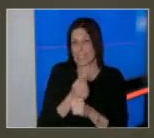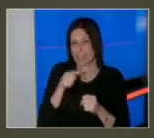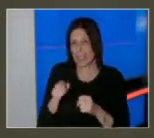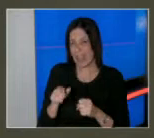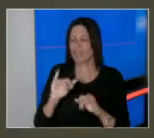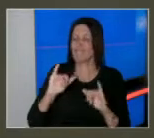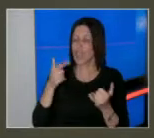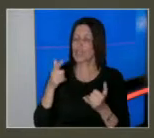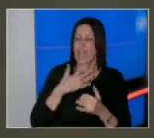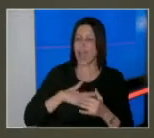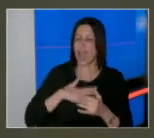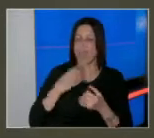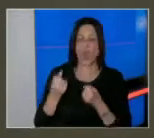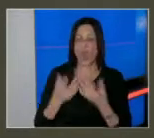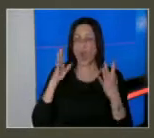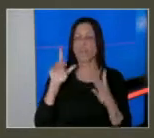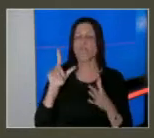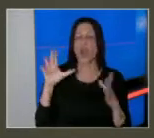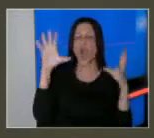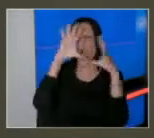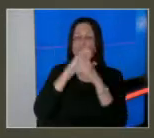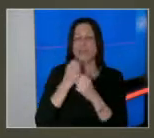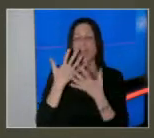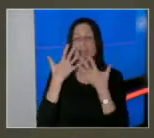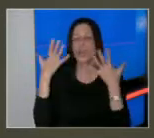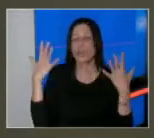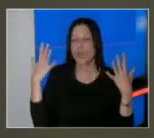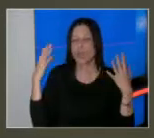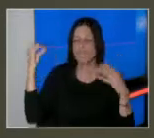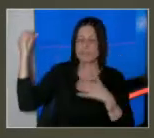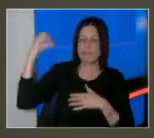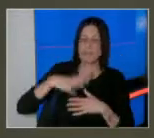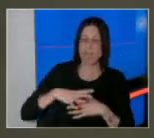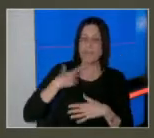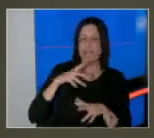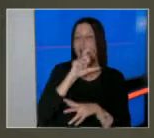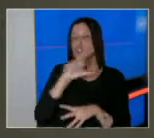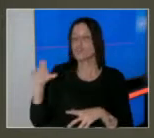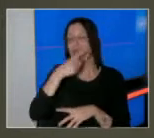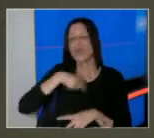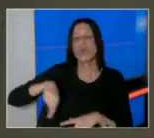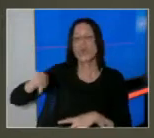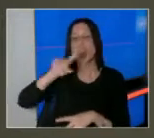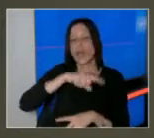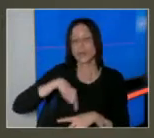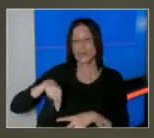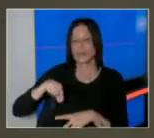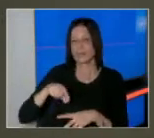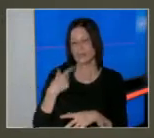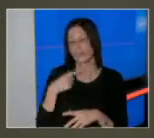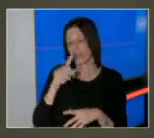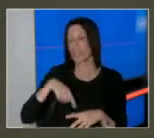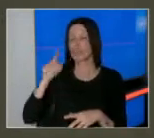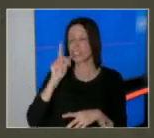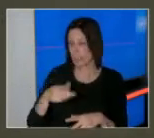חג האורות. אבל חושך גדול הולך ונופל עלינו לצערי, והאשמה היא על כולנו, בלי יוצא מן הכלל.